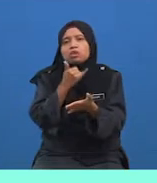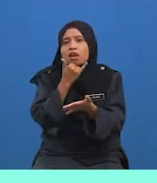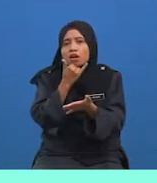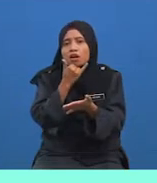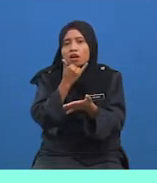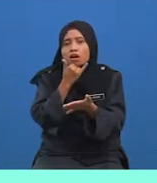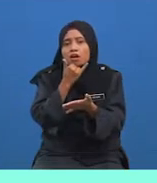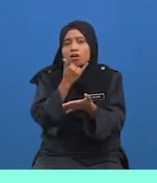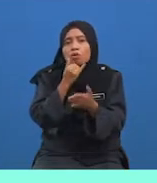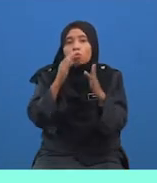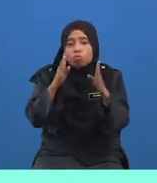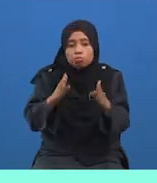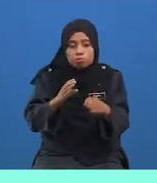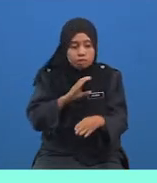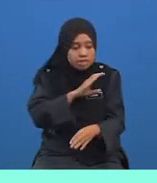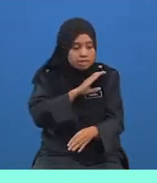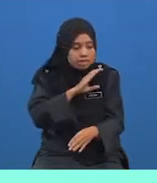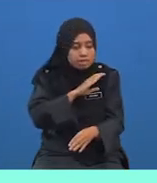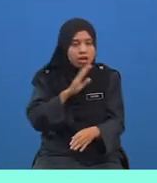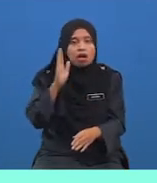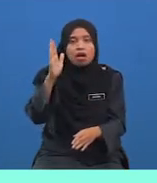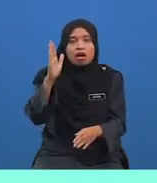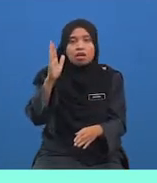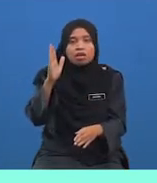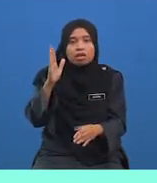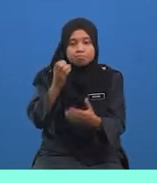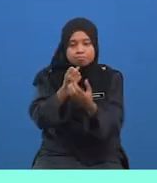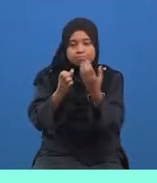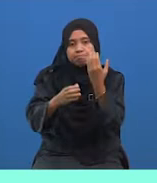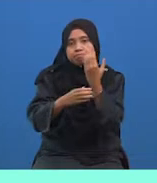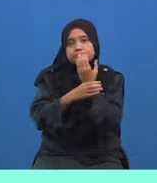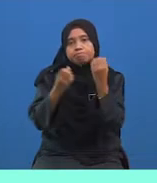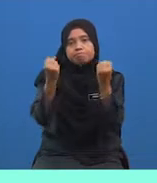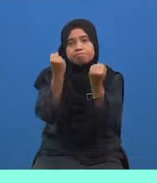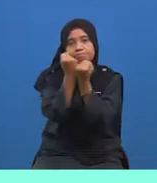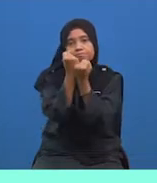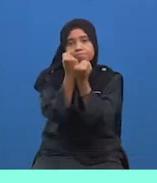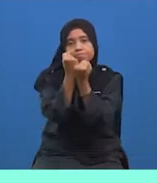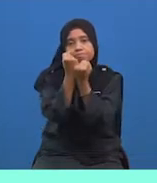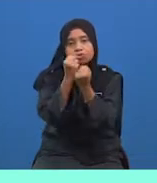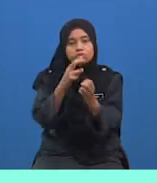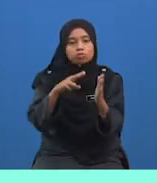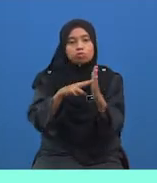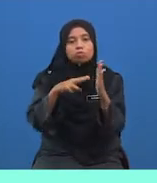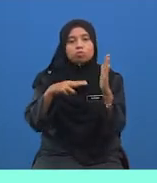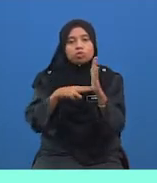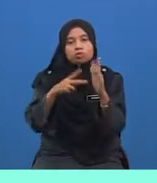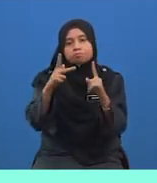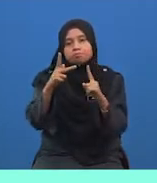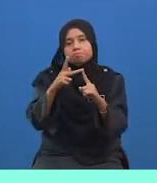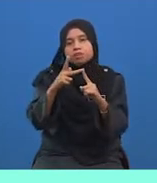sahih, pihak berkuasa akan mengambil tindakan undang-undang